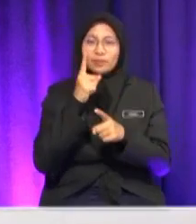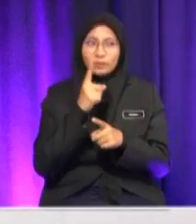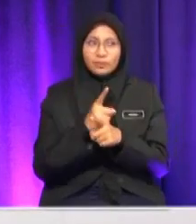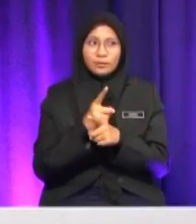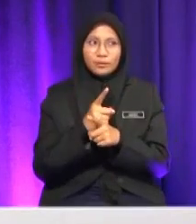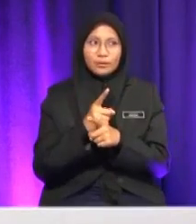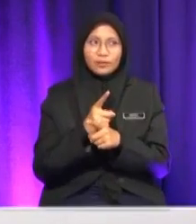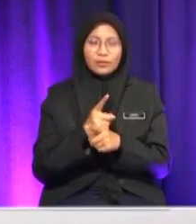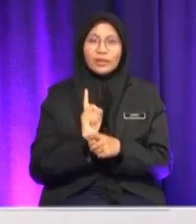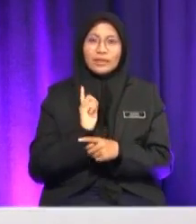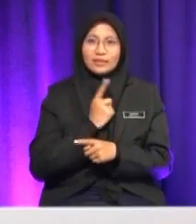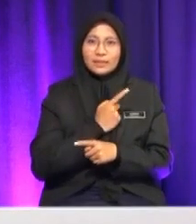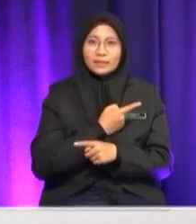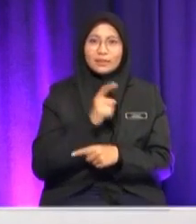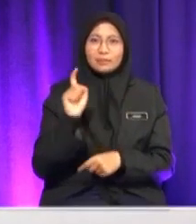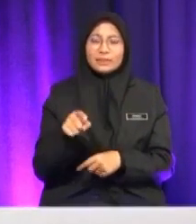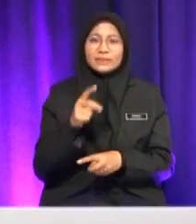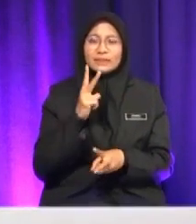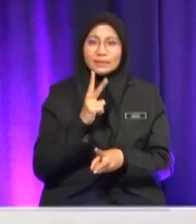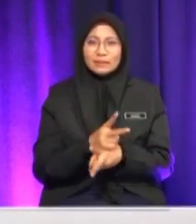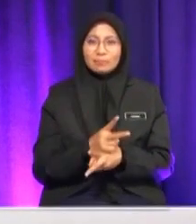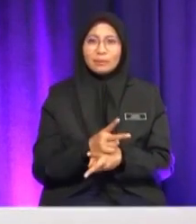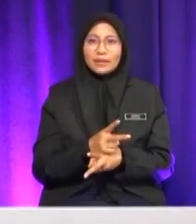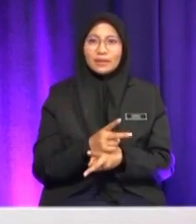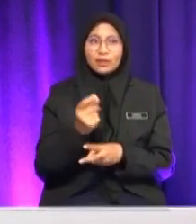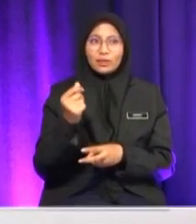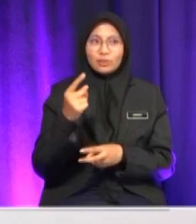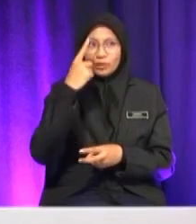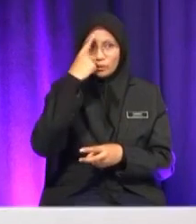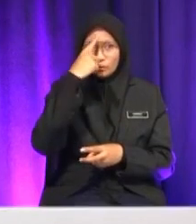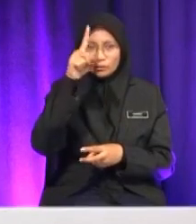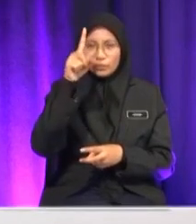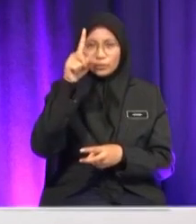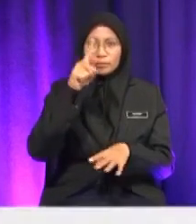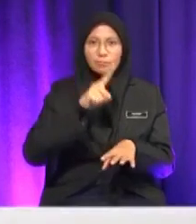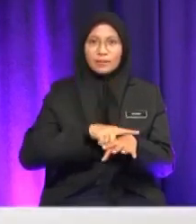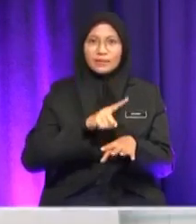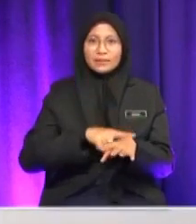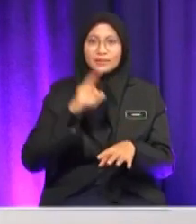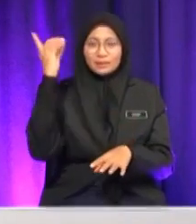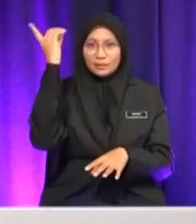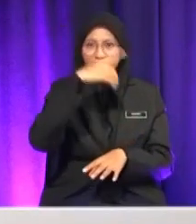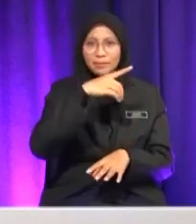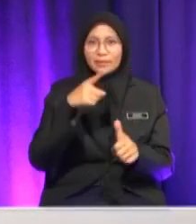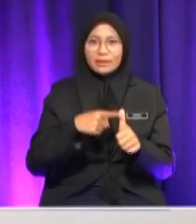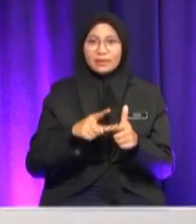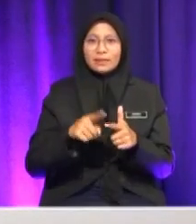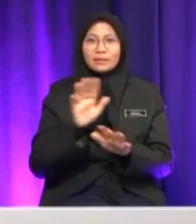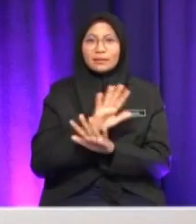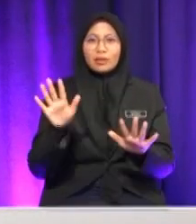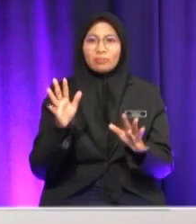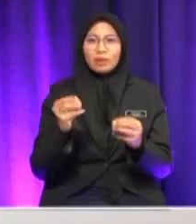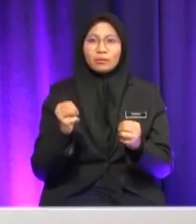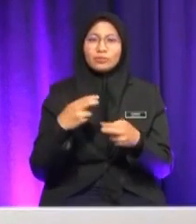more money untuk masa depan dan kita tak boleh bergantung dengan ibu bapa. Kalau tidak lebih bebankan ibu bapa. Kita ada banyak